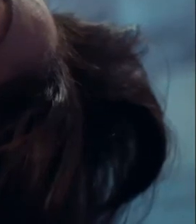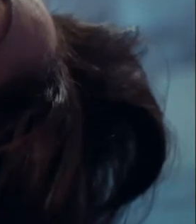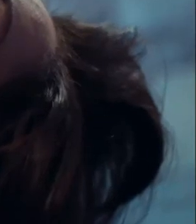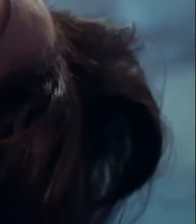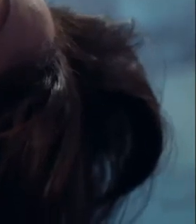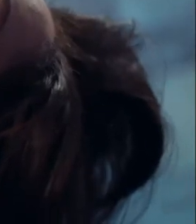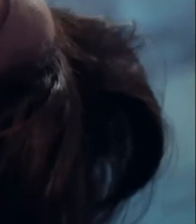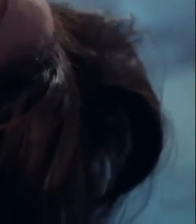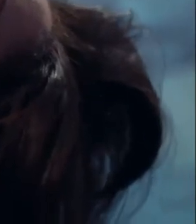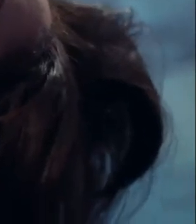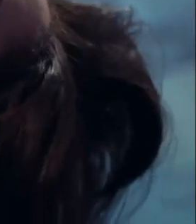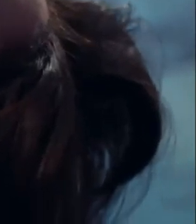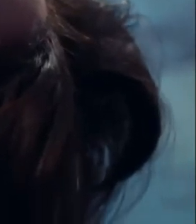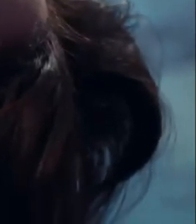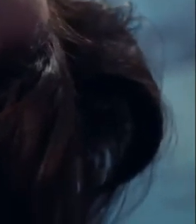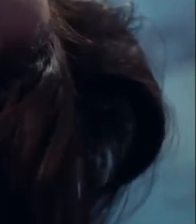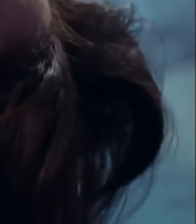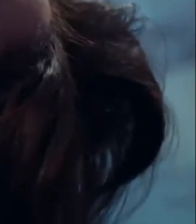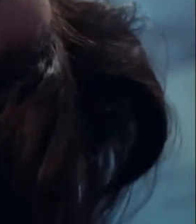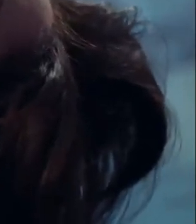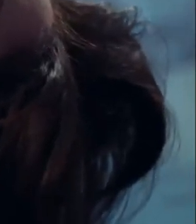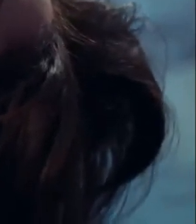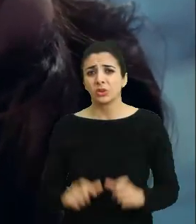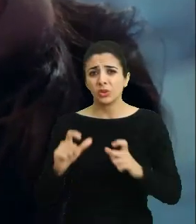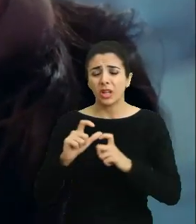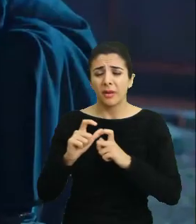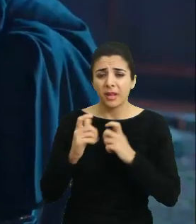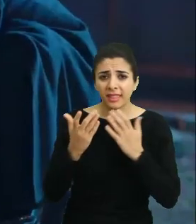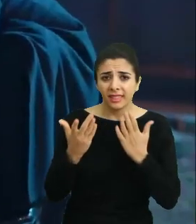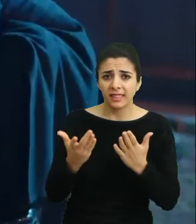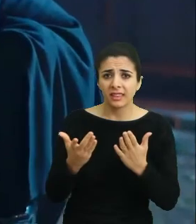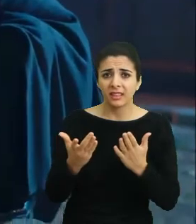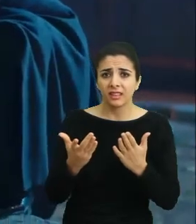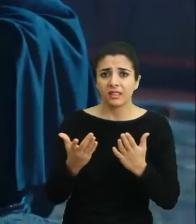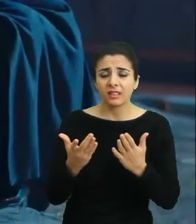dudakları titriyor. Süleyman panikle yanına çöküp kolunu başının altına soktu.